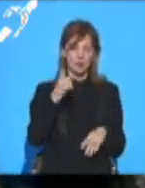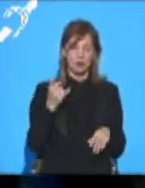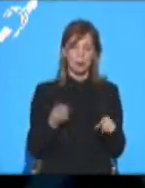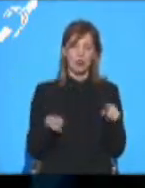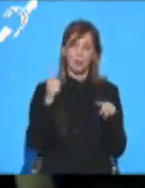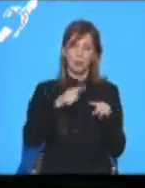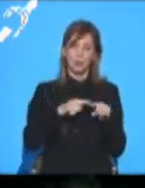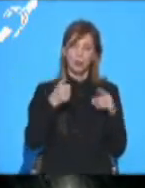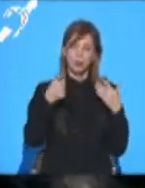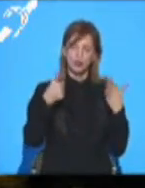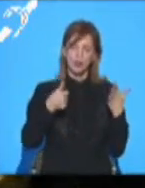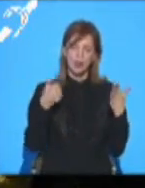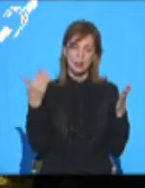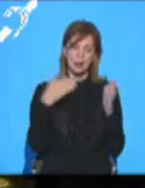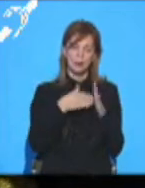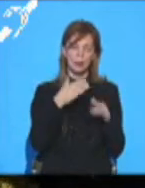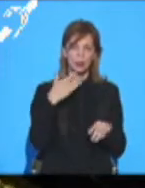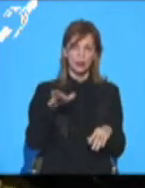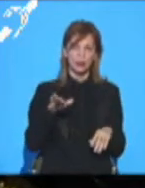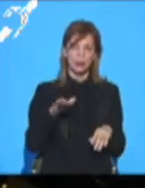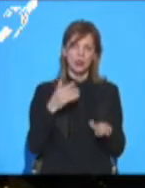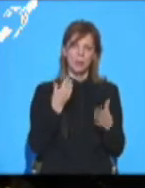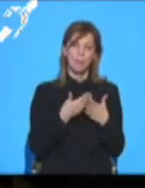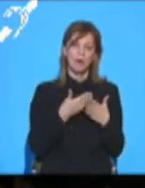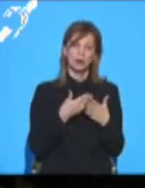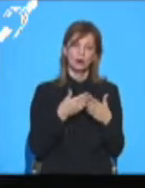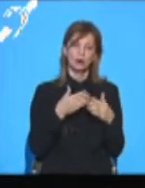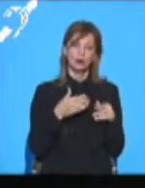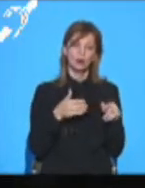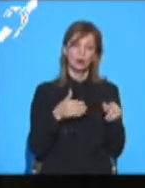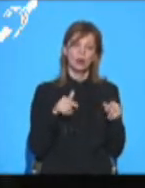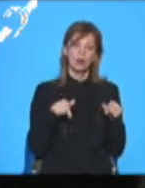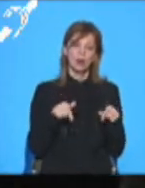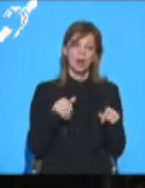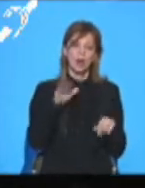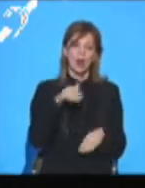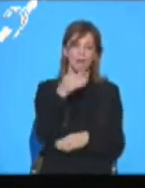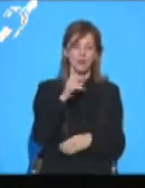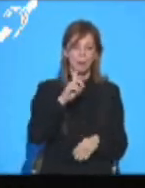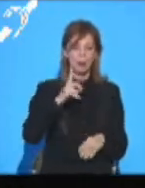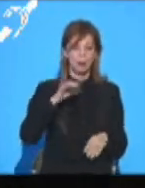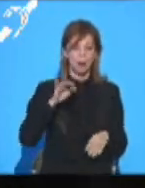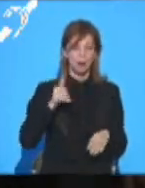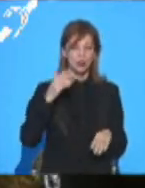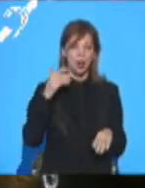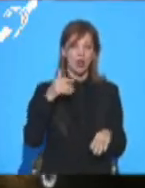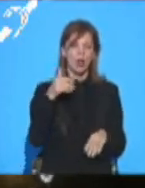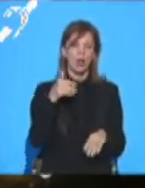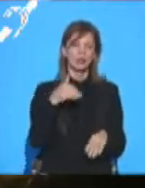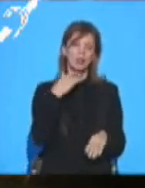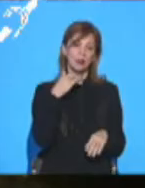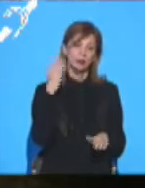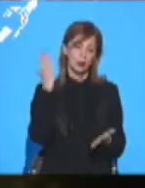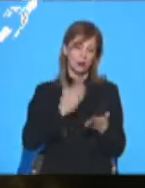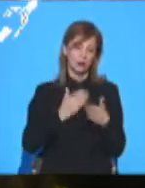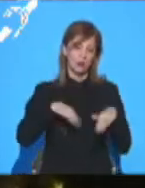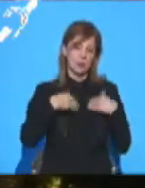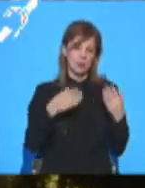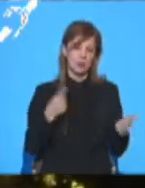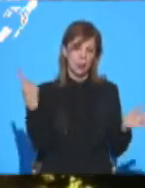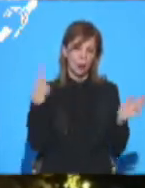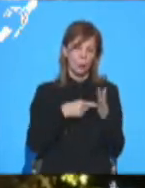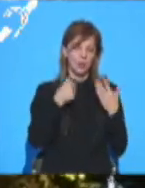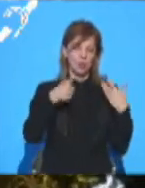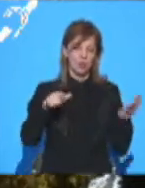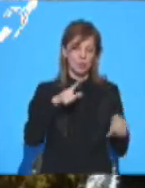de 6.054 de lei brut pentru realizările din acest an. La Dacia Mioveni, angajatorul a hotărât să le acorde salariaților 1.600